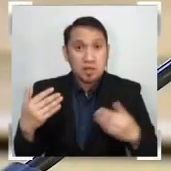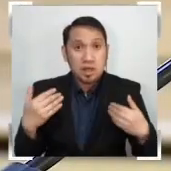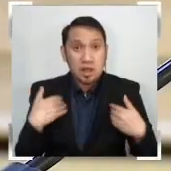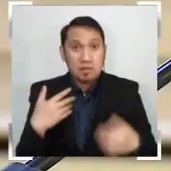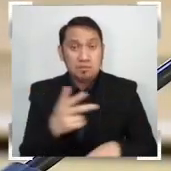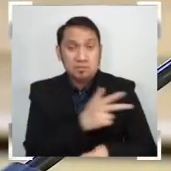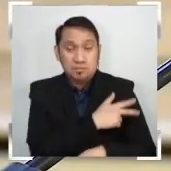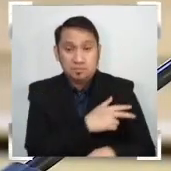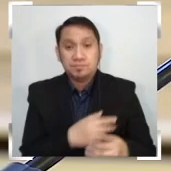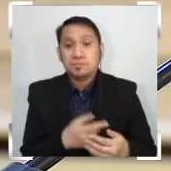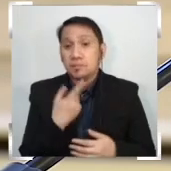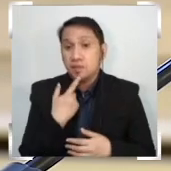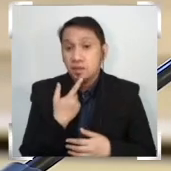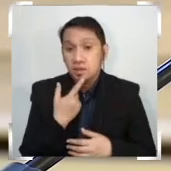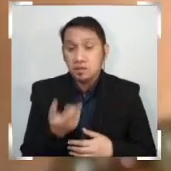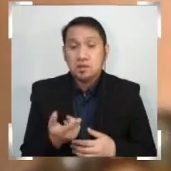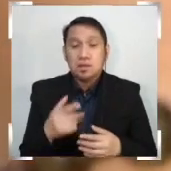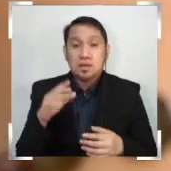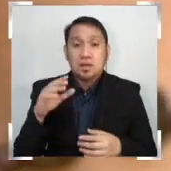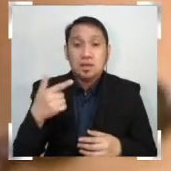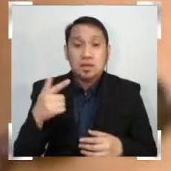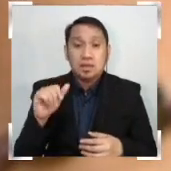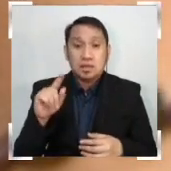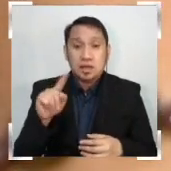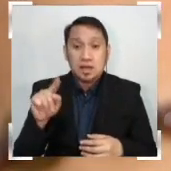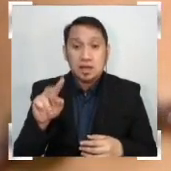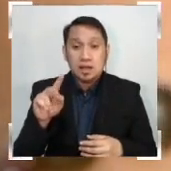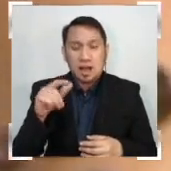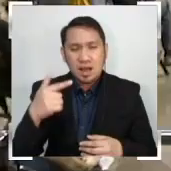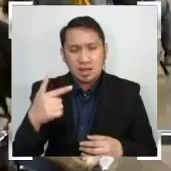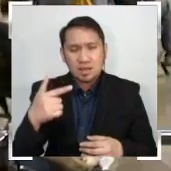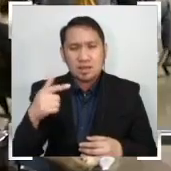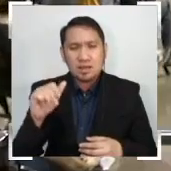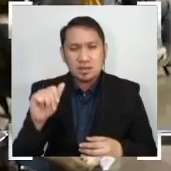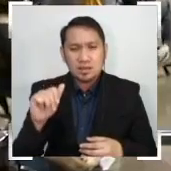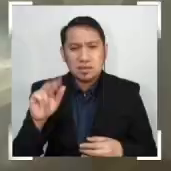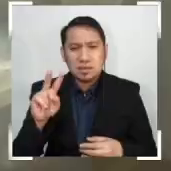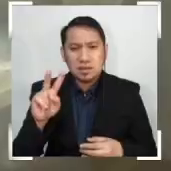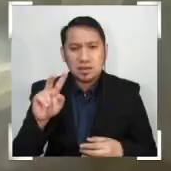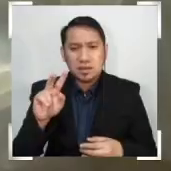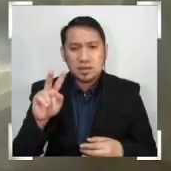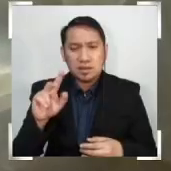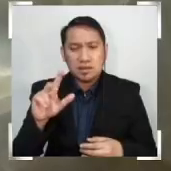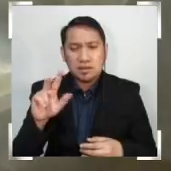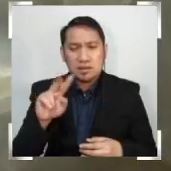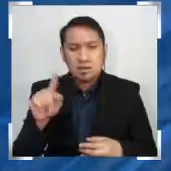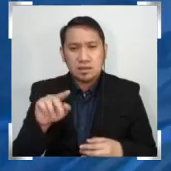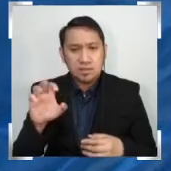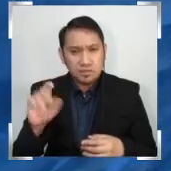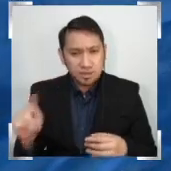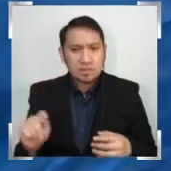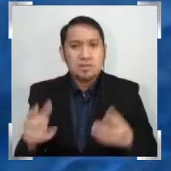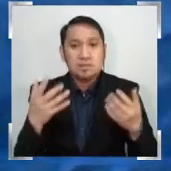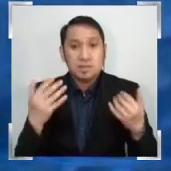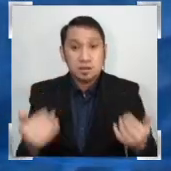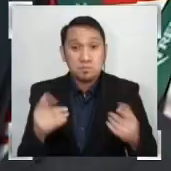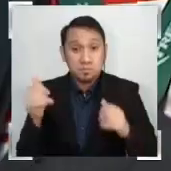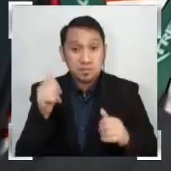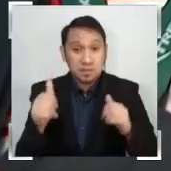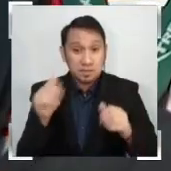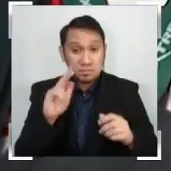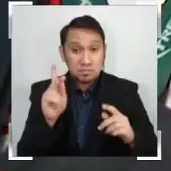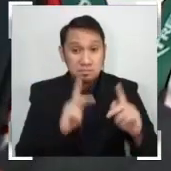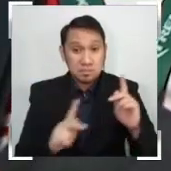Czar Secretary Carlito Galvez Jr., sa mahigit 10 milyong kataong fully vaccinated sa NCR, mahigit 6 na milyon na